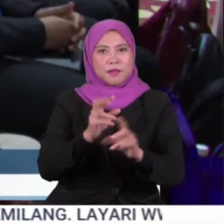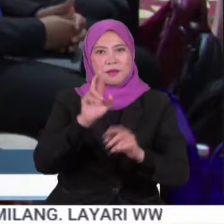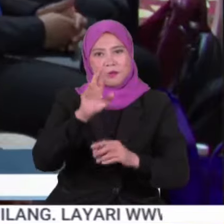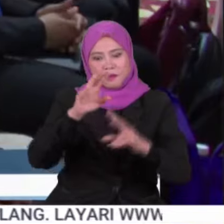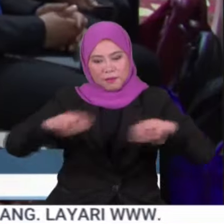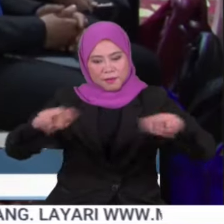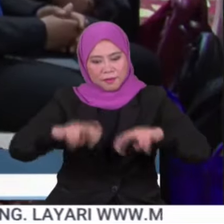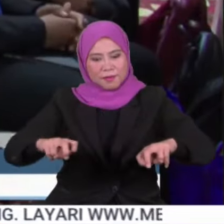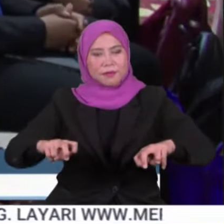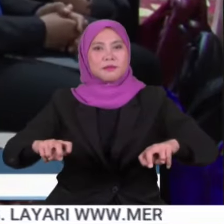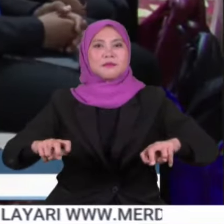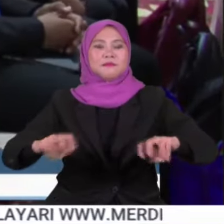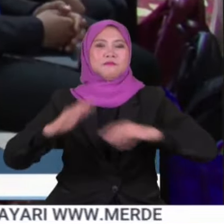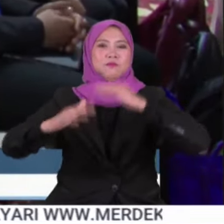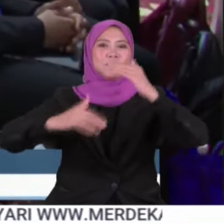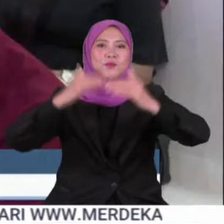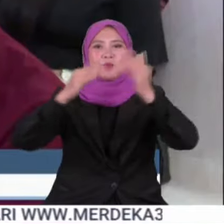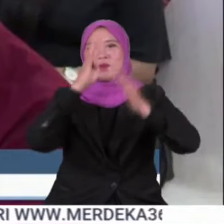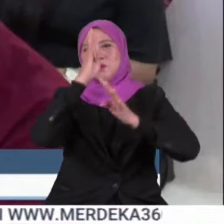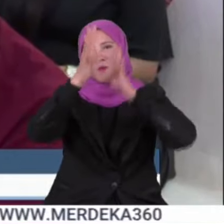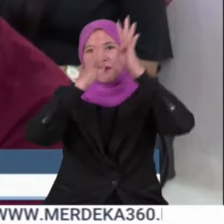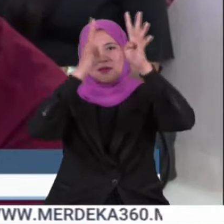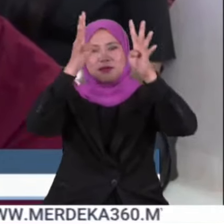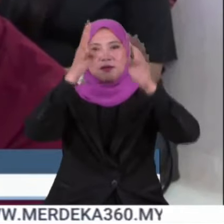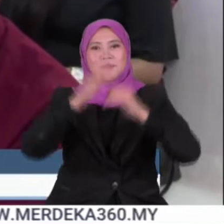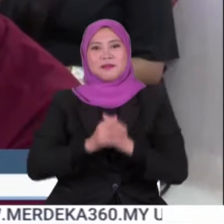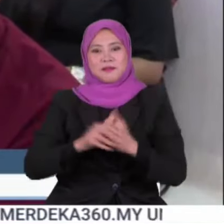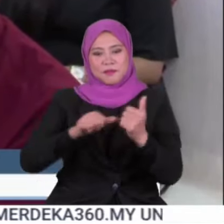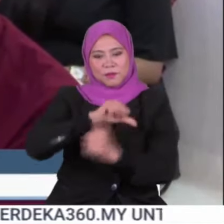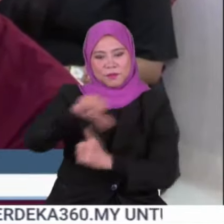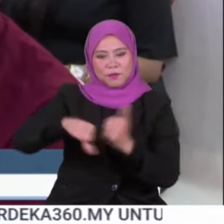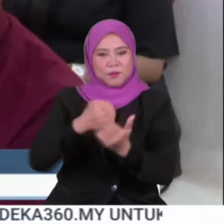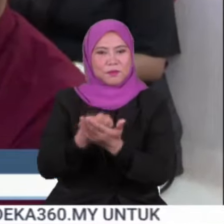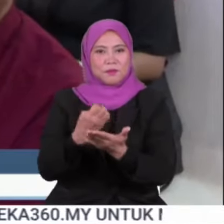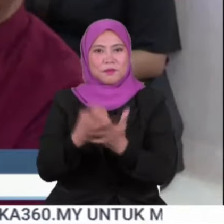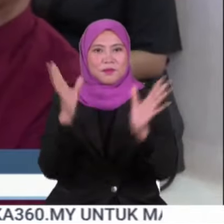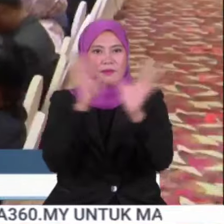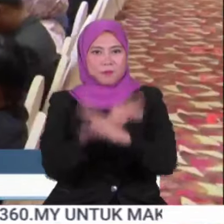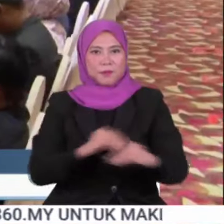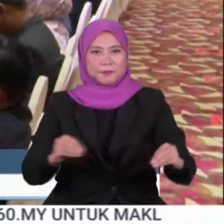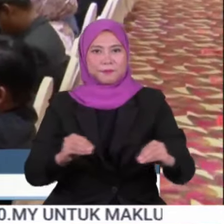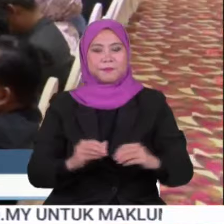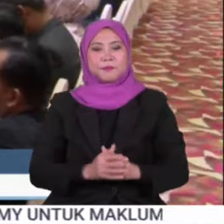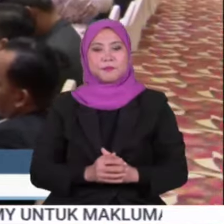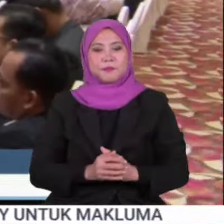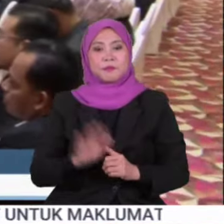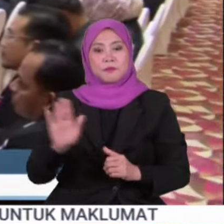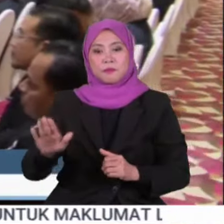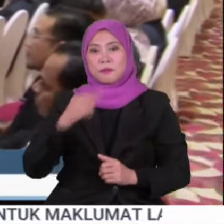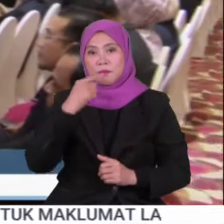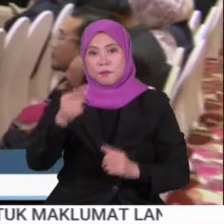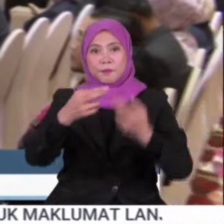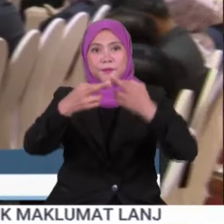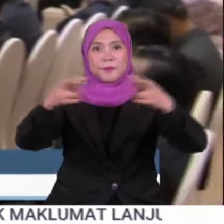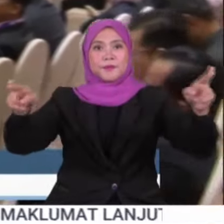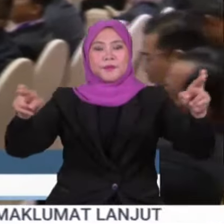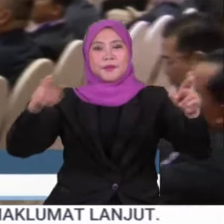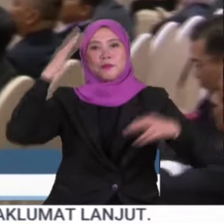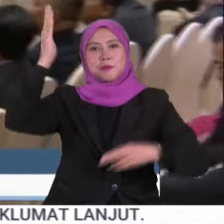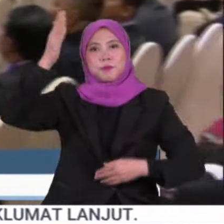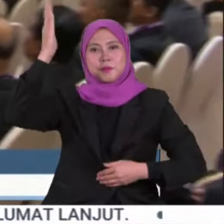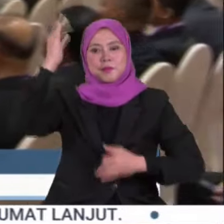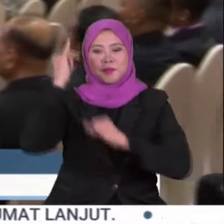R&D memacu kemajuan inovasi dan pertumbuhan sosioekonomi di Sarawak. Beliau berkata demikian ketika merasmikan